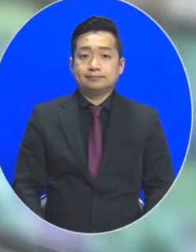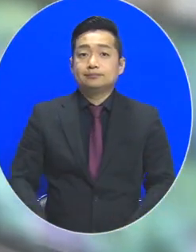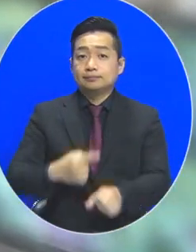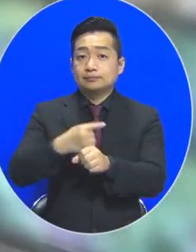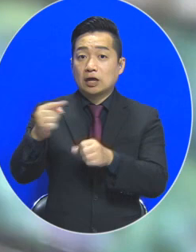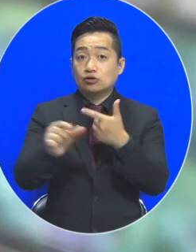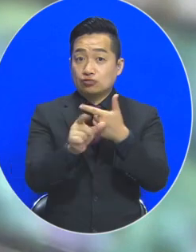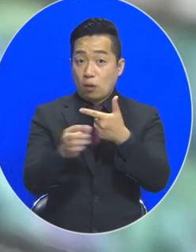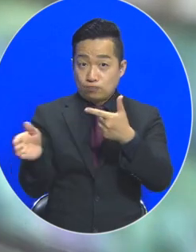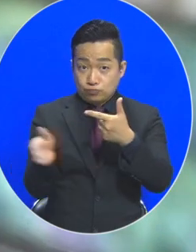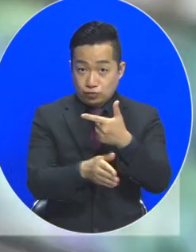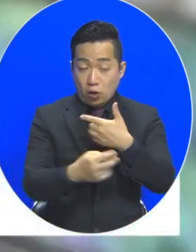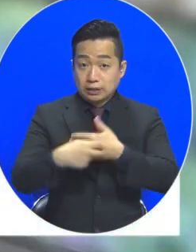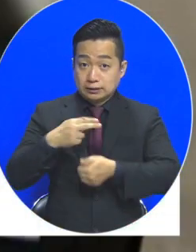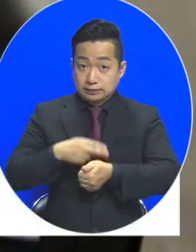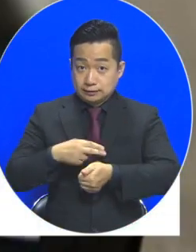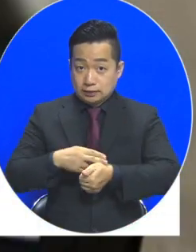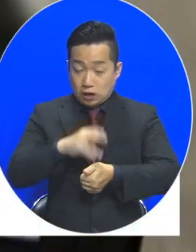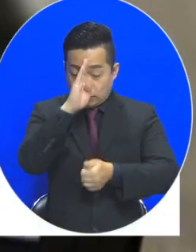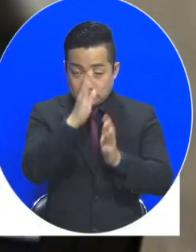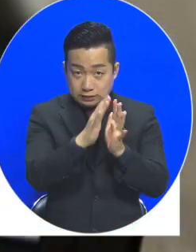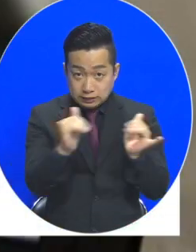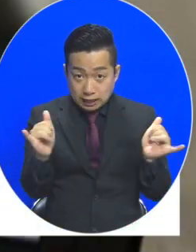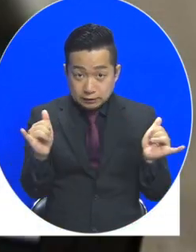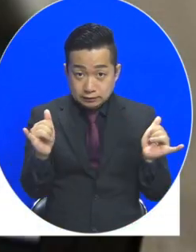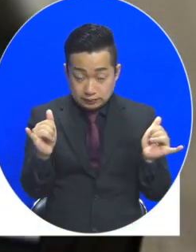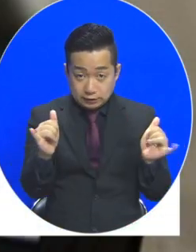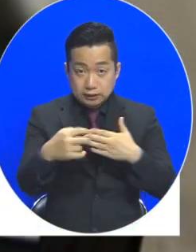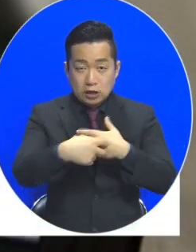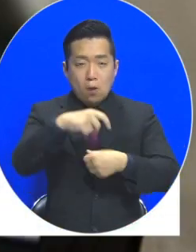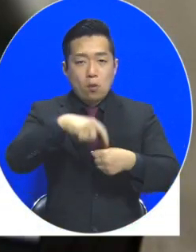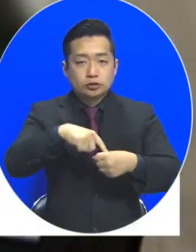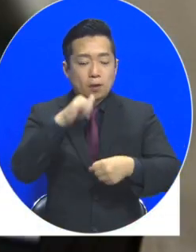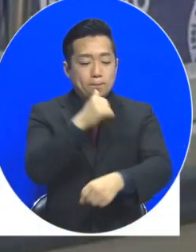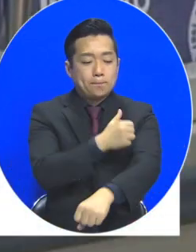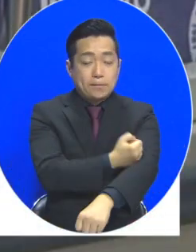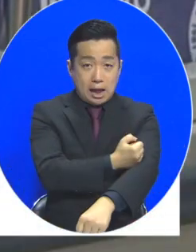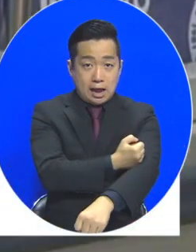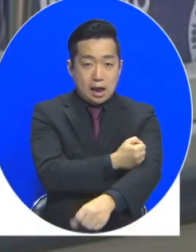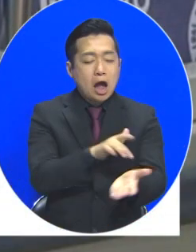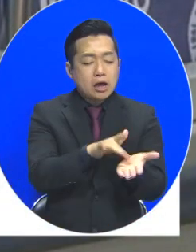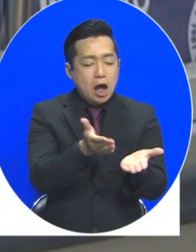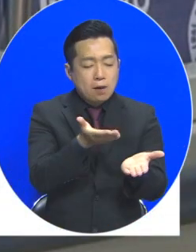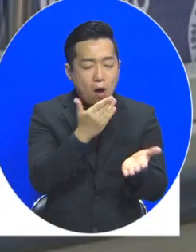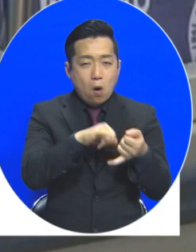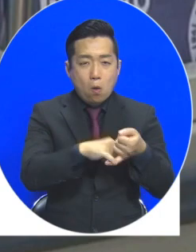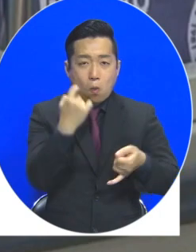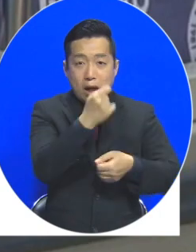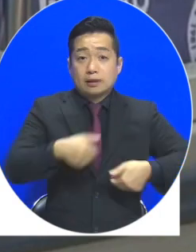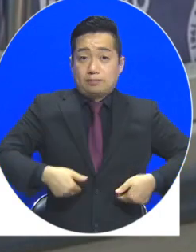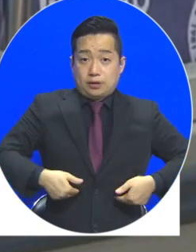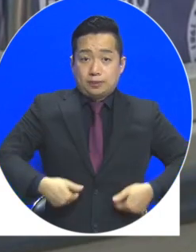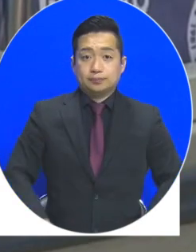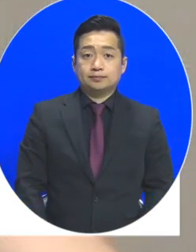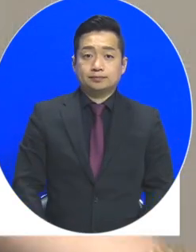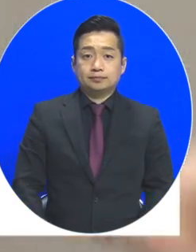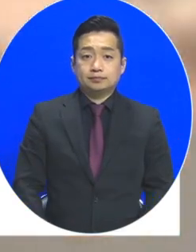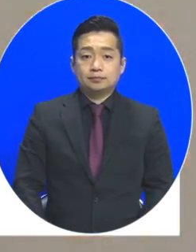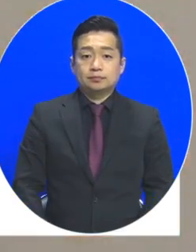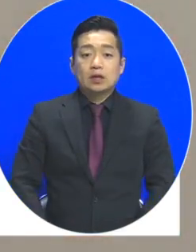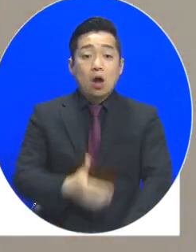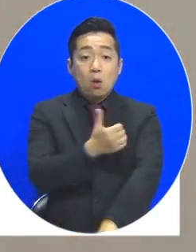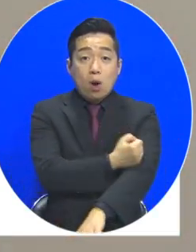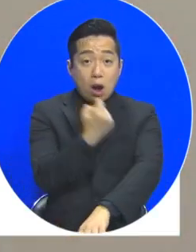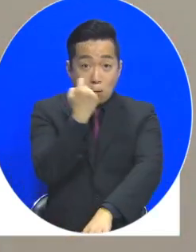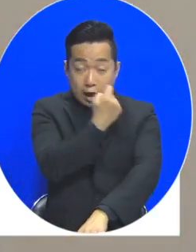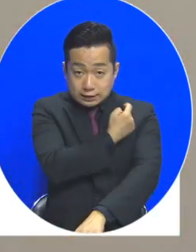내년 6월부터는 의사가 환자의 의료용 마약류 투약 이력을 의무적으로 확인해야 합니다. 투약 확인